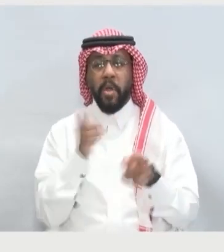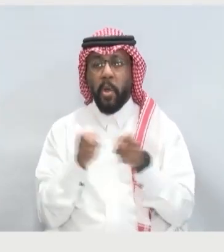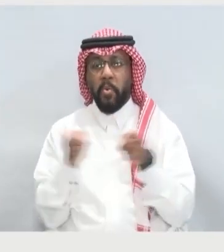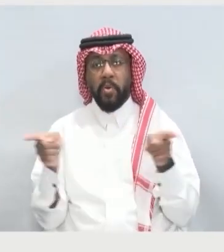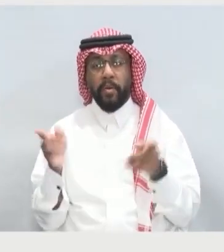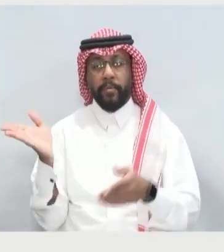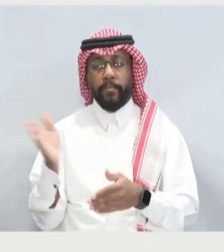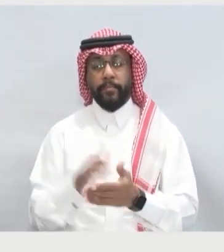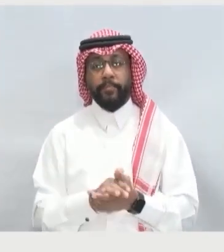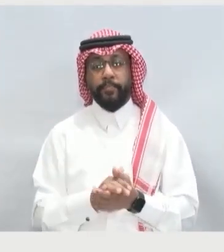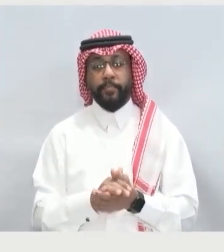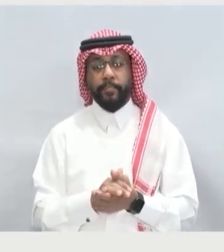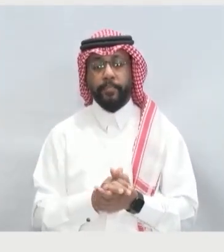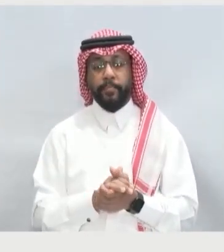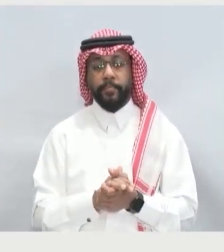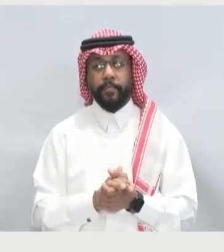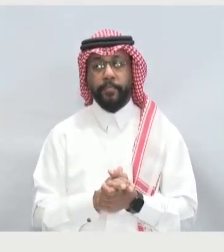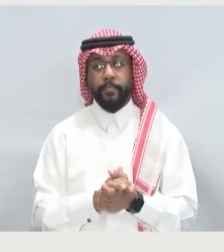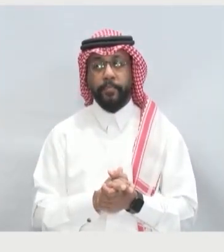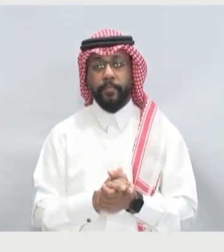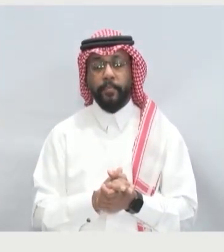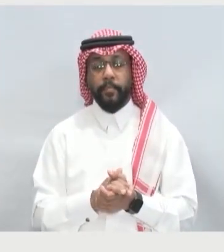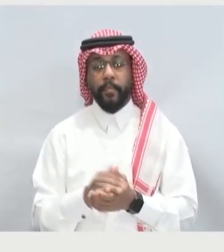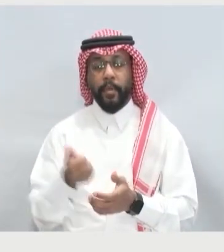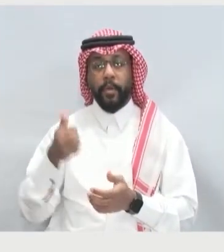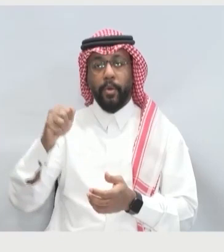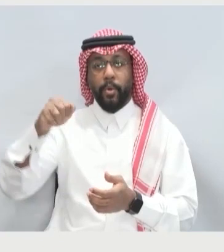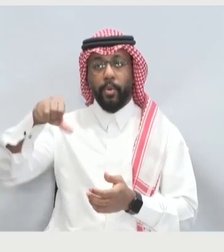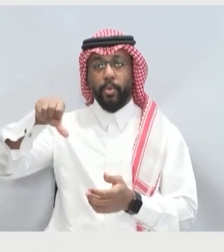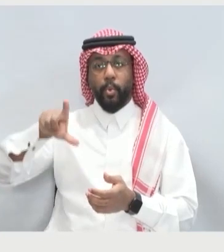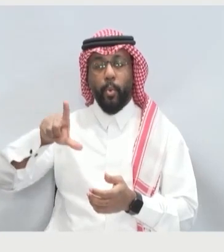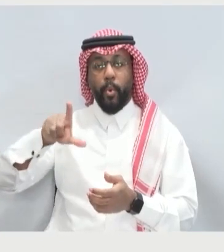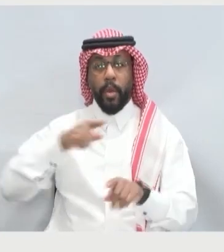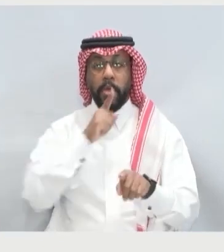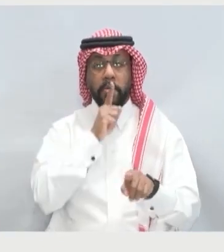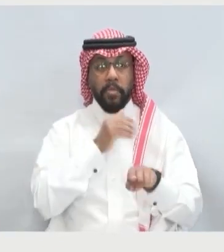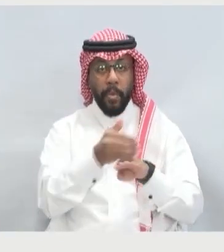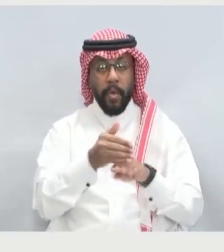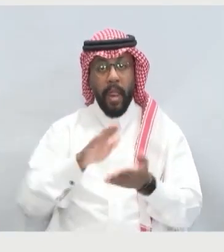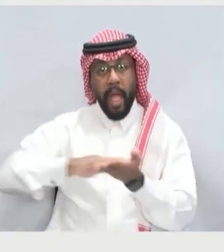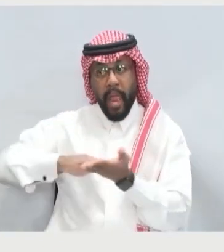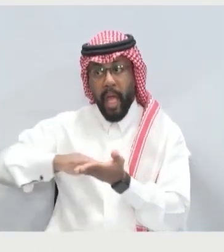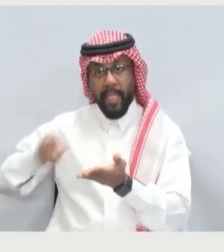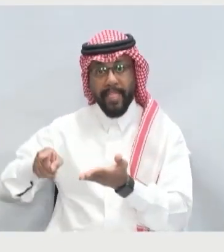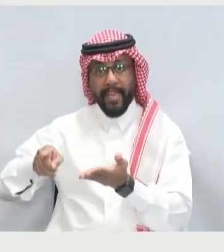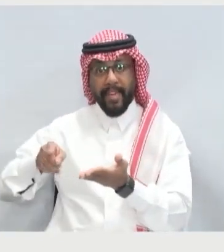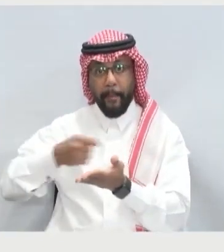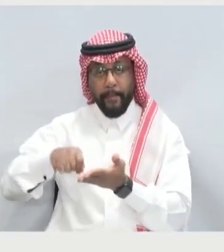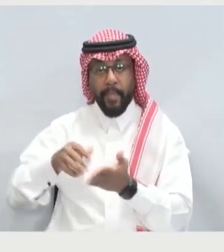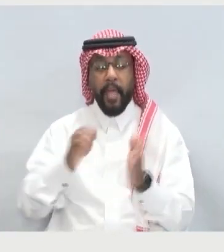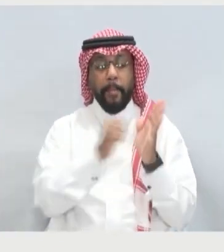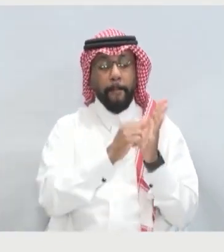حقق مساهمين نقرب الصوره على الاصول طويله الاجل لدينا كما ذكرنا الاراضي غير مستهلكه